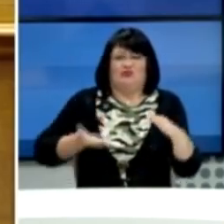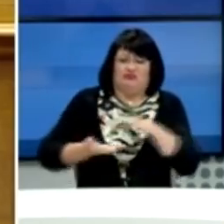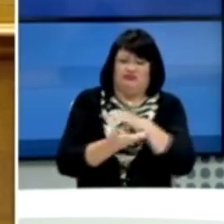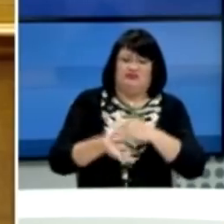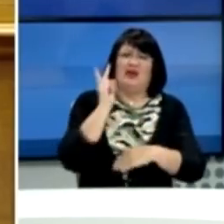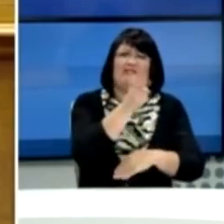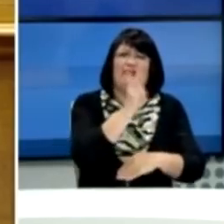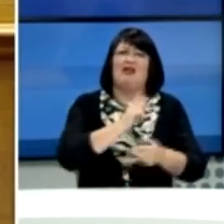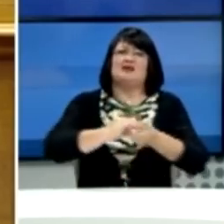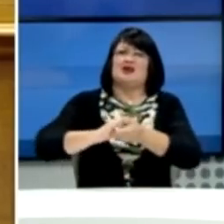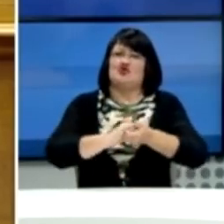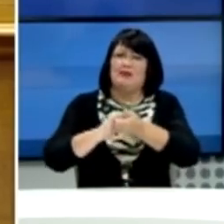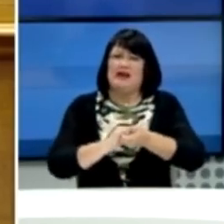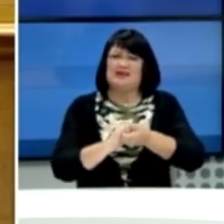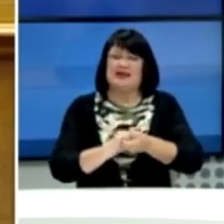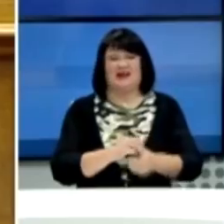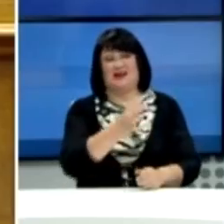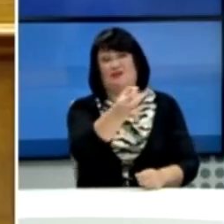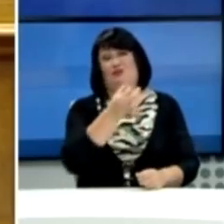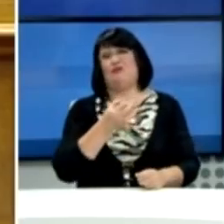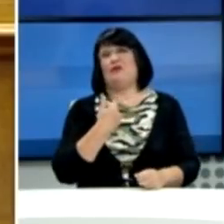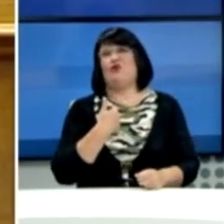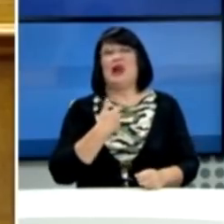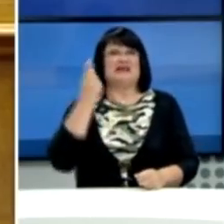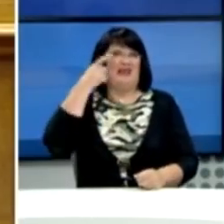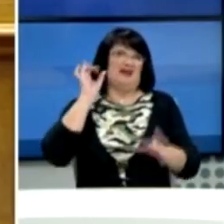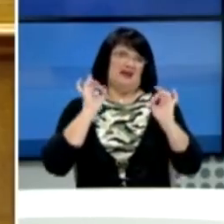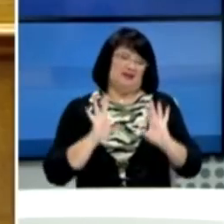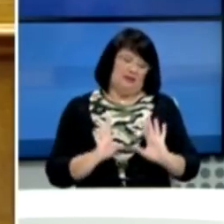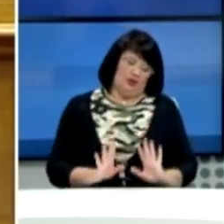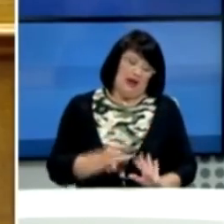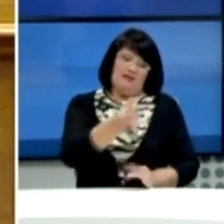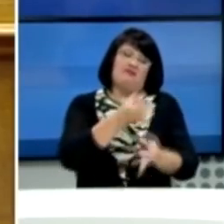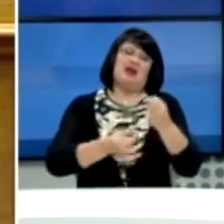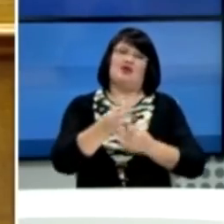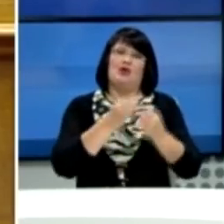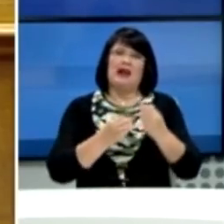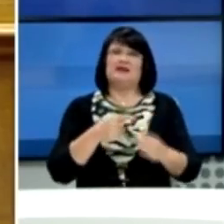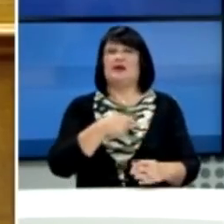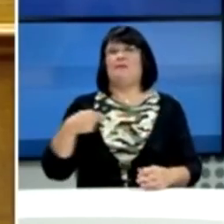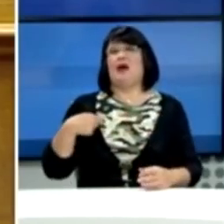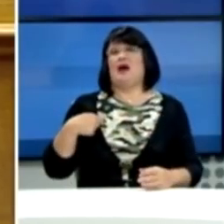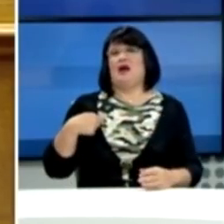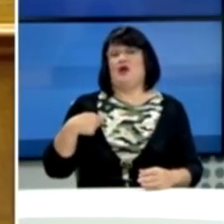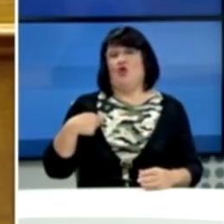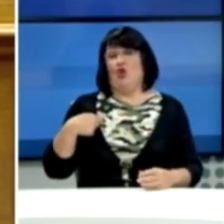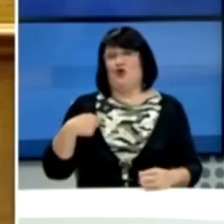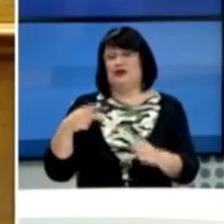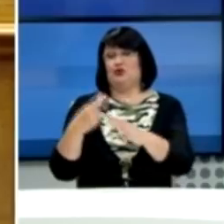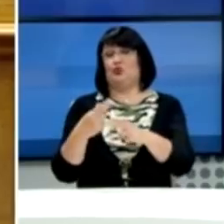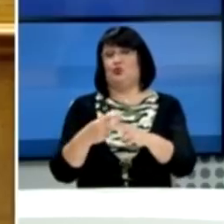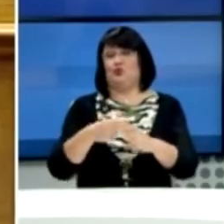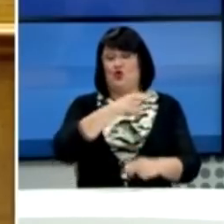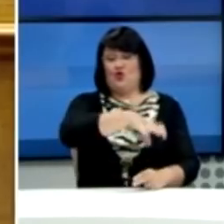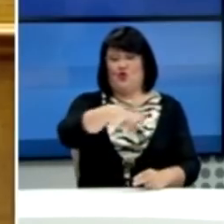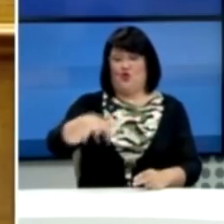τα σωματεία τους και μην παριστάνετε βέβαια τους ανήξερους. Δεν ξέρετε ότι οι μεγαλοεργοδότες, για παράδειγμα, σε πολλούς